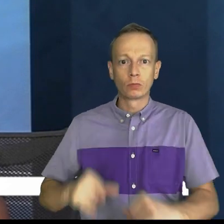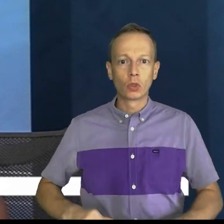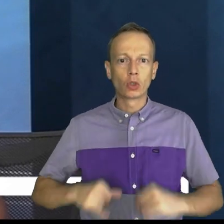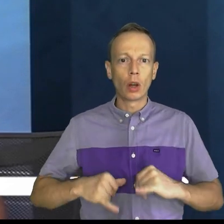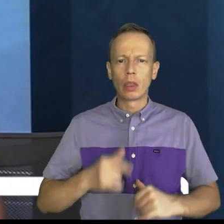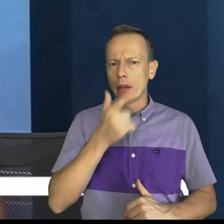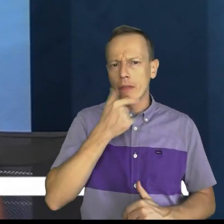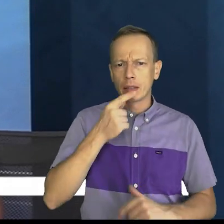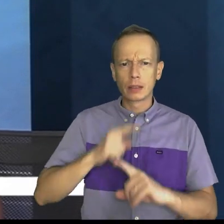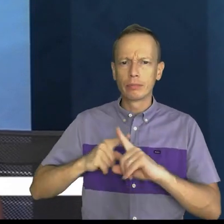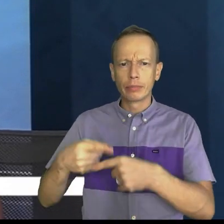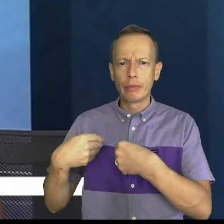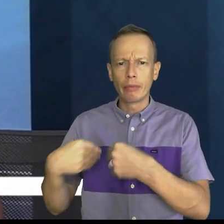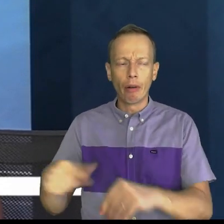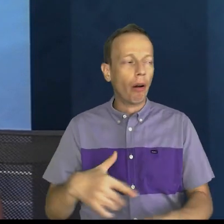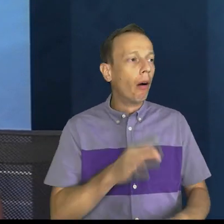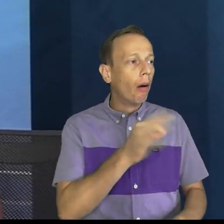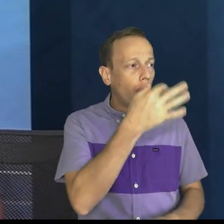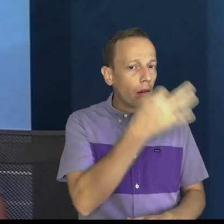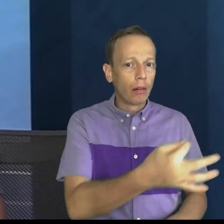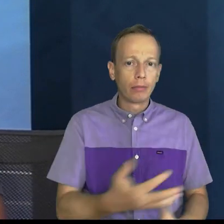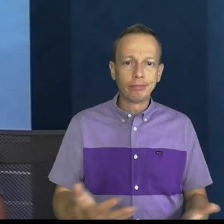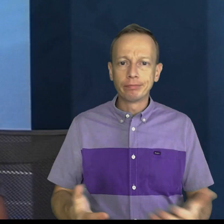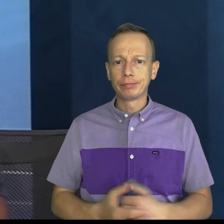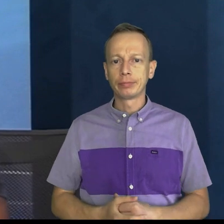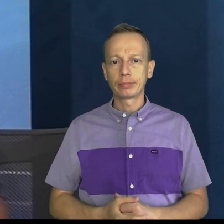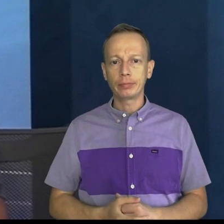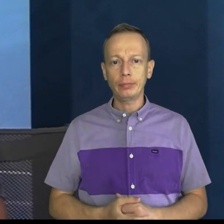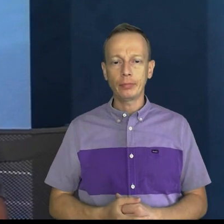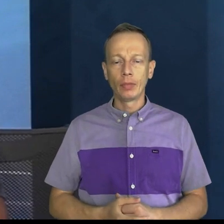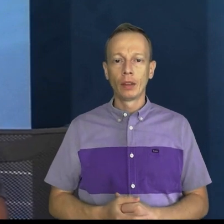plus influençables.